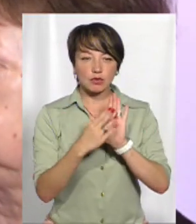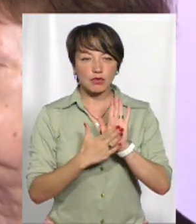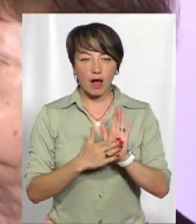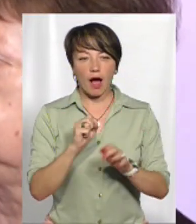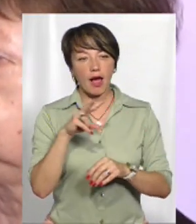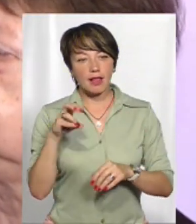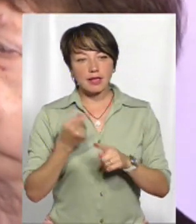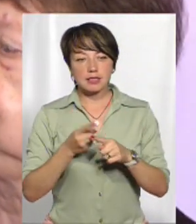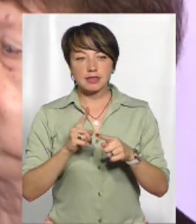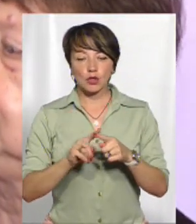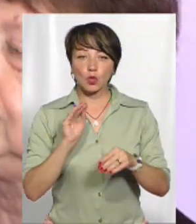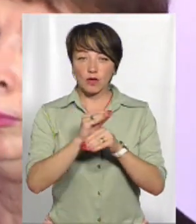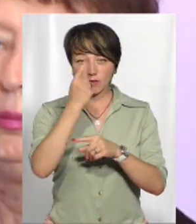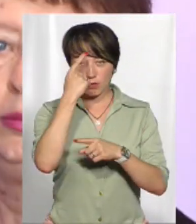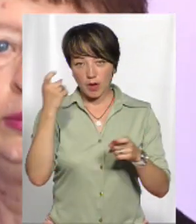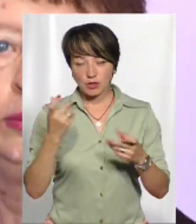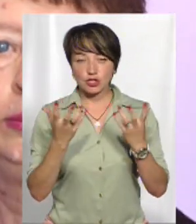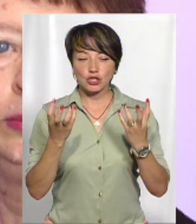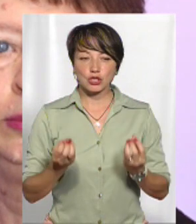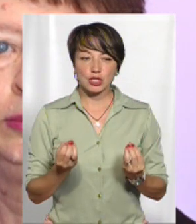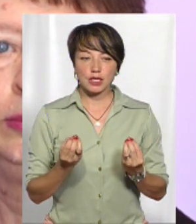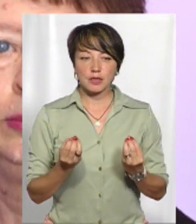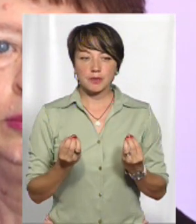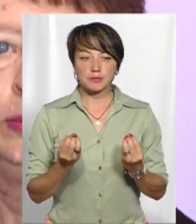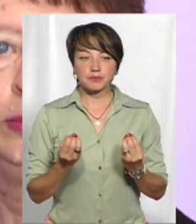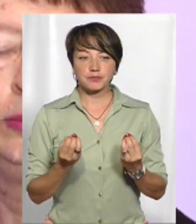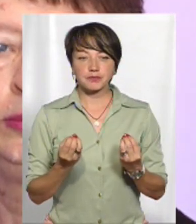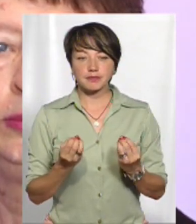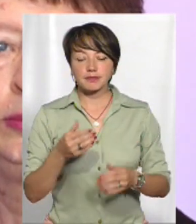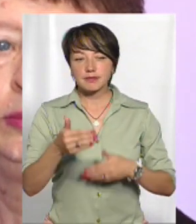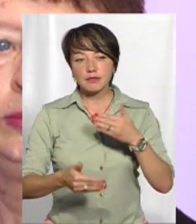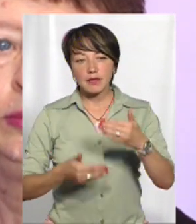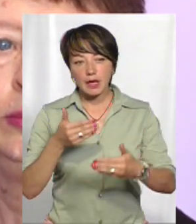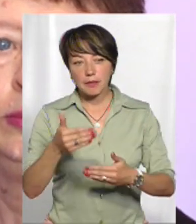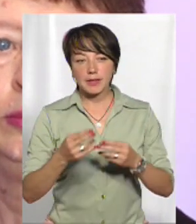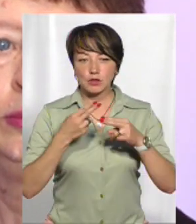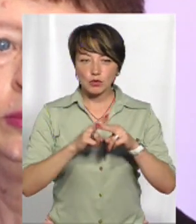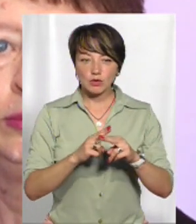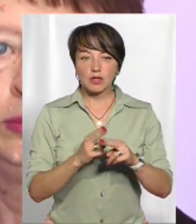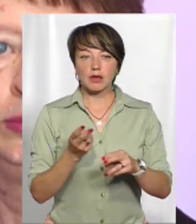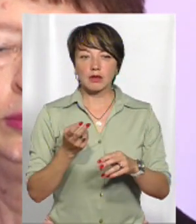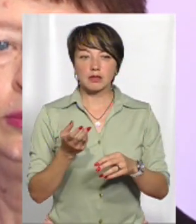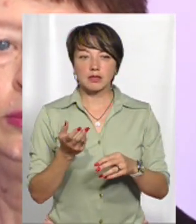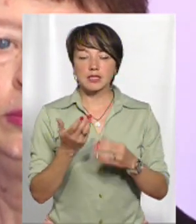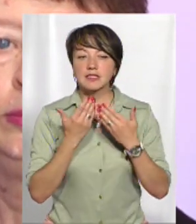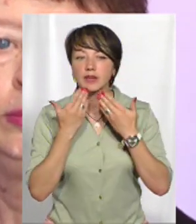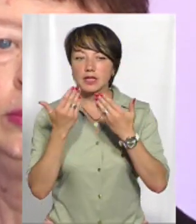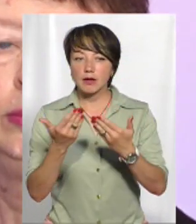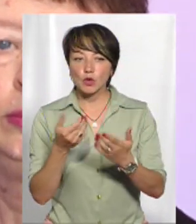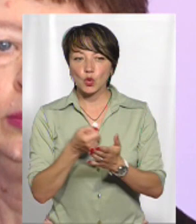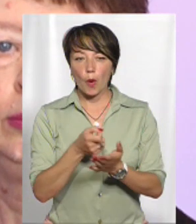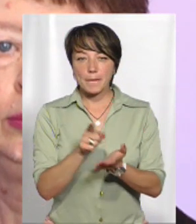за додатковою інформацією ми ще додатково за самими етапами та інструкцією звернемося до пенсійного фонду, щоб це все